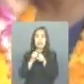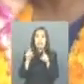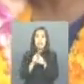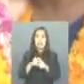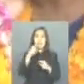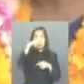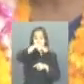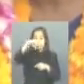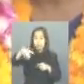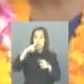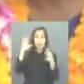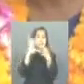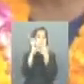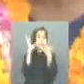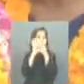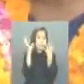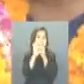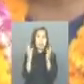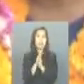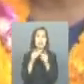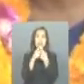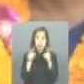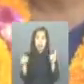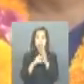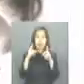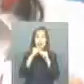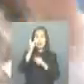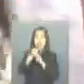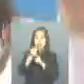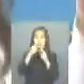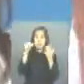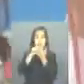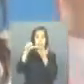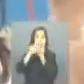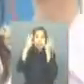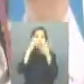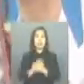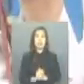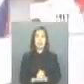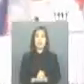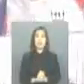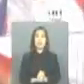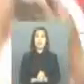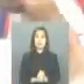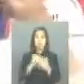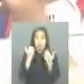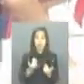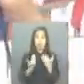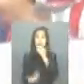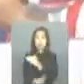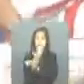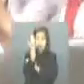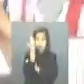ไม่เกี่ยวฮะบรรยากาศน่าจะต่างกันบ้างแต่ว่าความจริงจะไม่เปลี่ยนแปลงอะไรครับ ของประเทศไทยนะครับ ช่วงเช้าวันนี้นางส